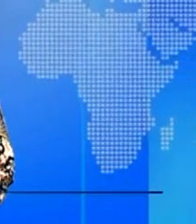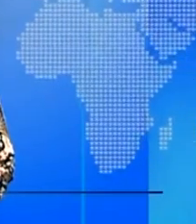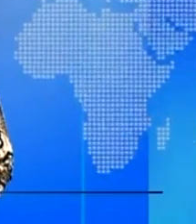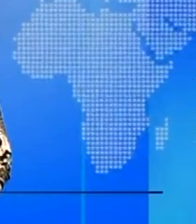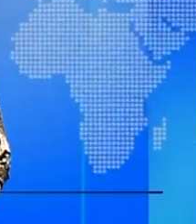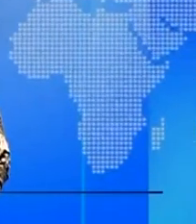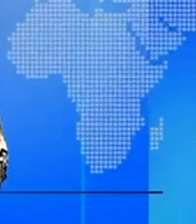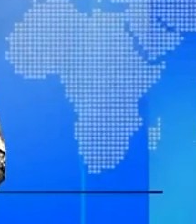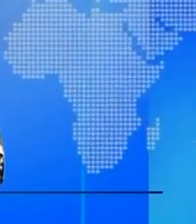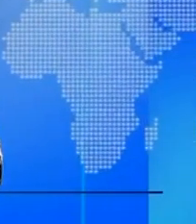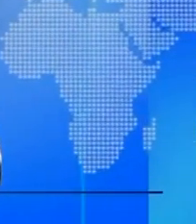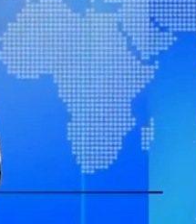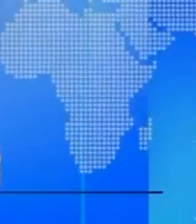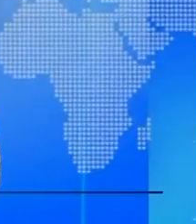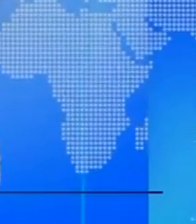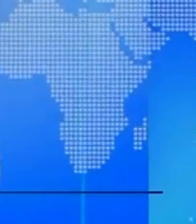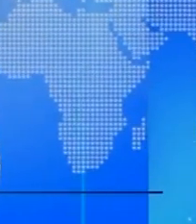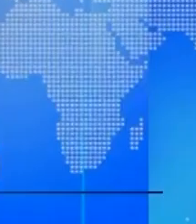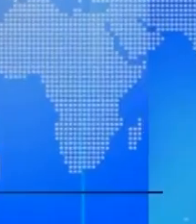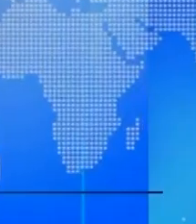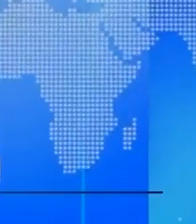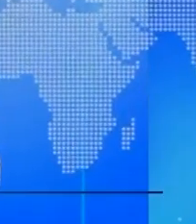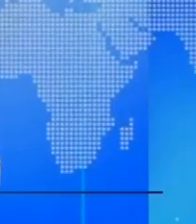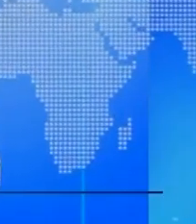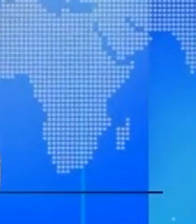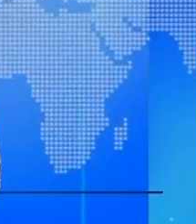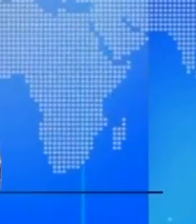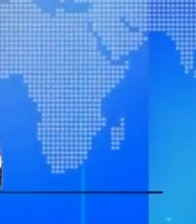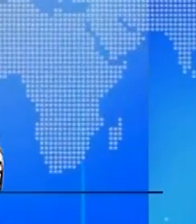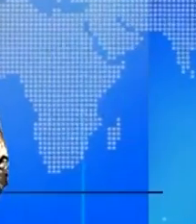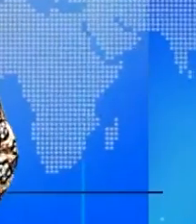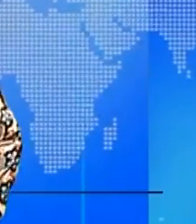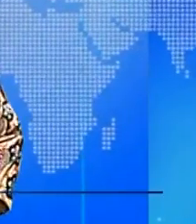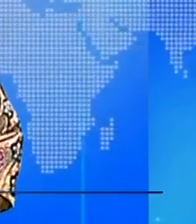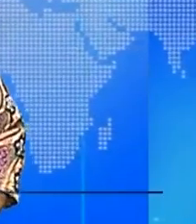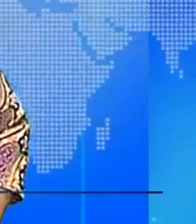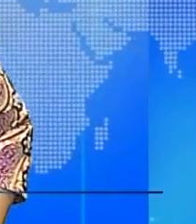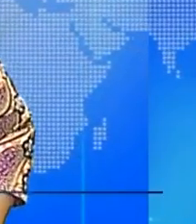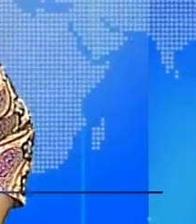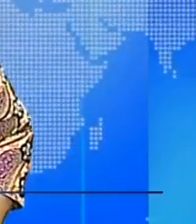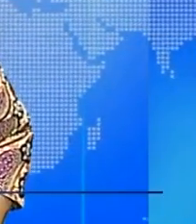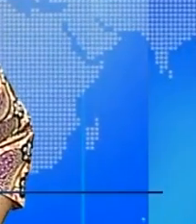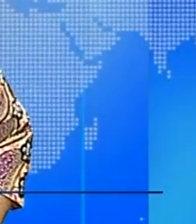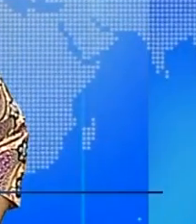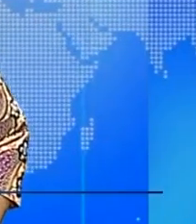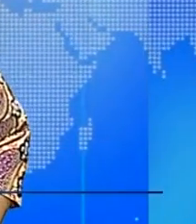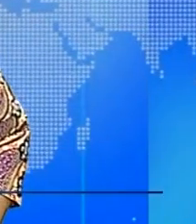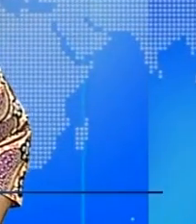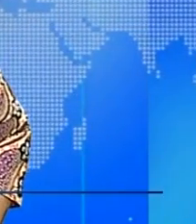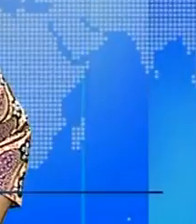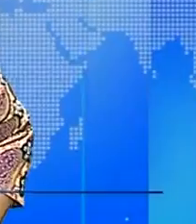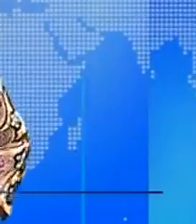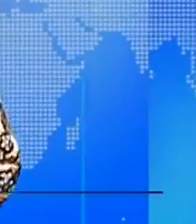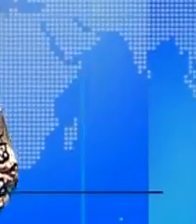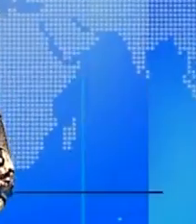affirme avoir reçu du président de la République les éléments nécessaires pour mieux exposer la situation au prochain Conseil de